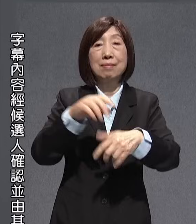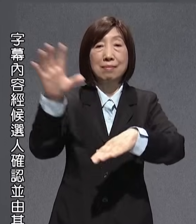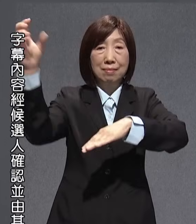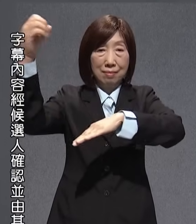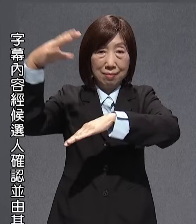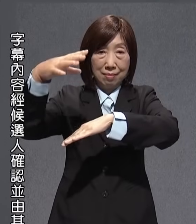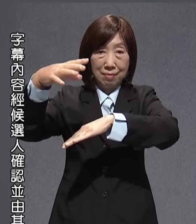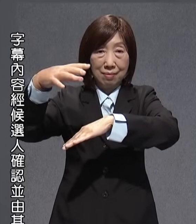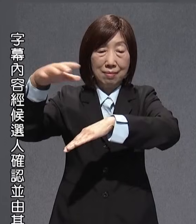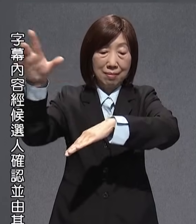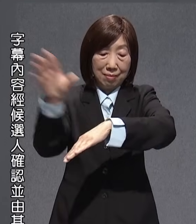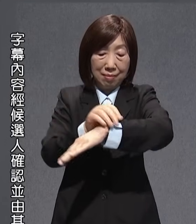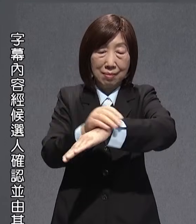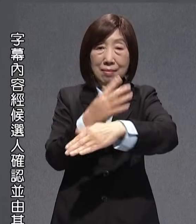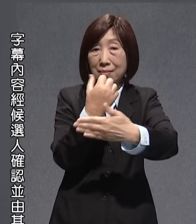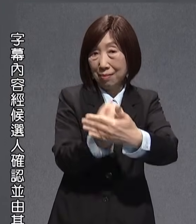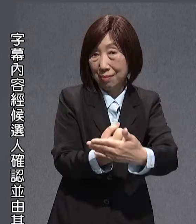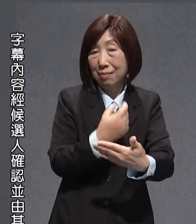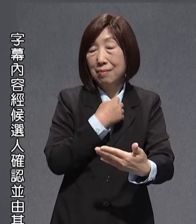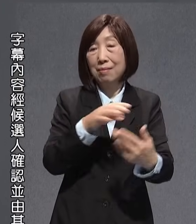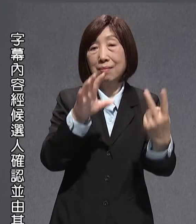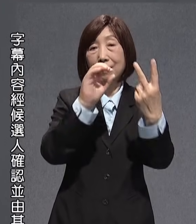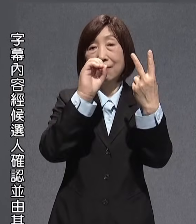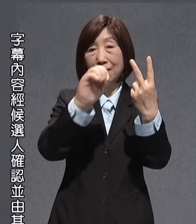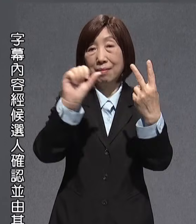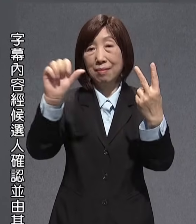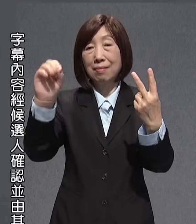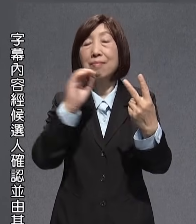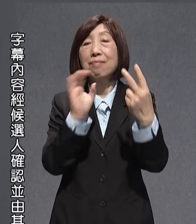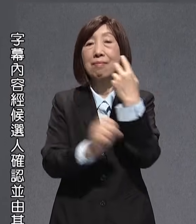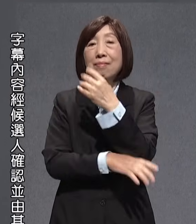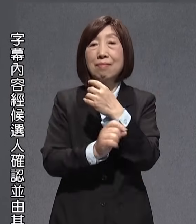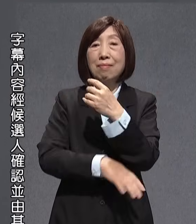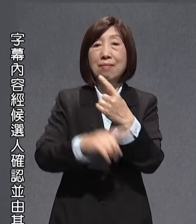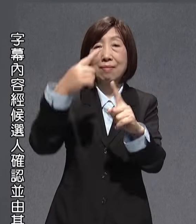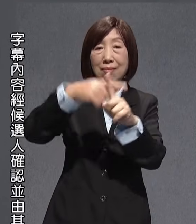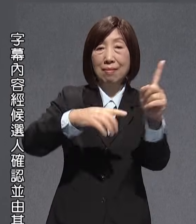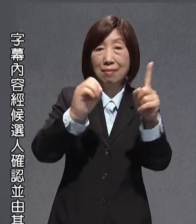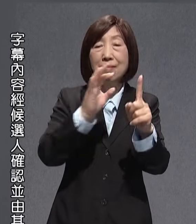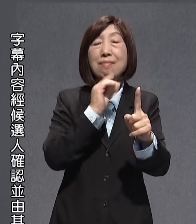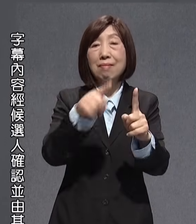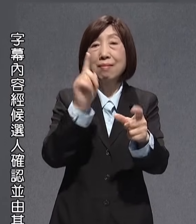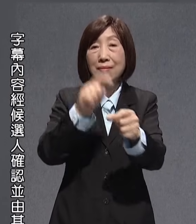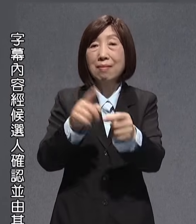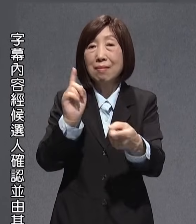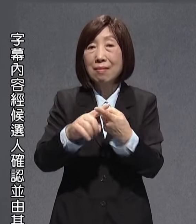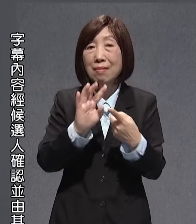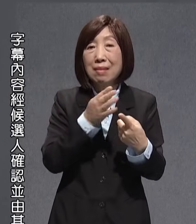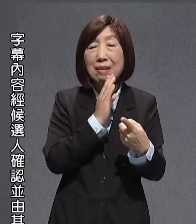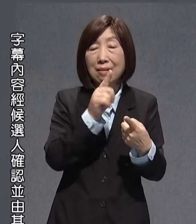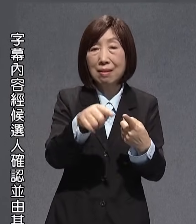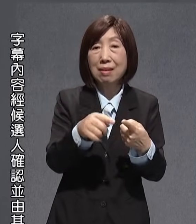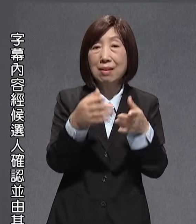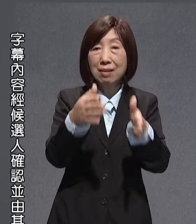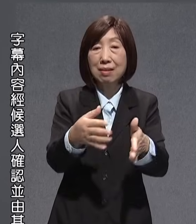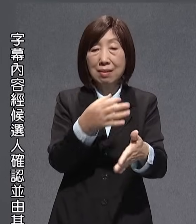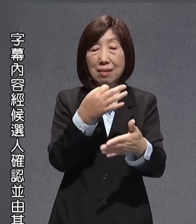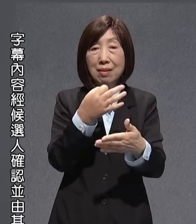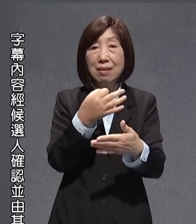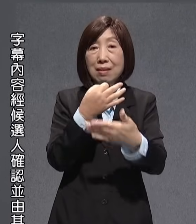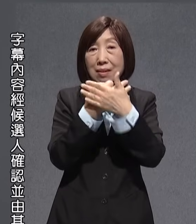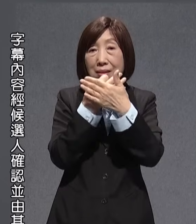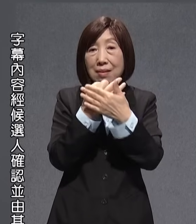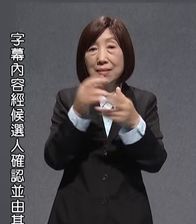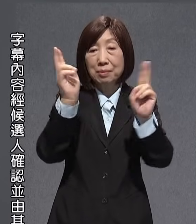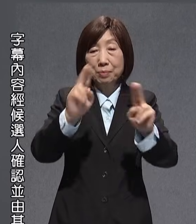制。节电，2050净零碳排放，节能减碳是重要的目标，因此关于节电的措施